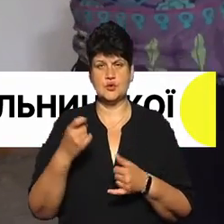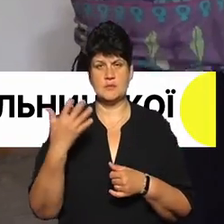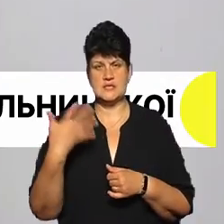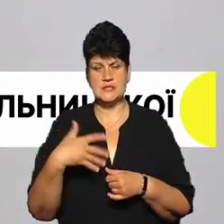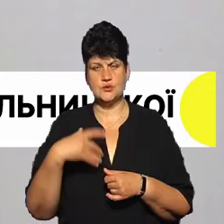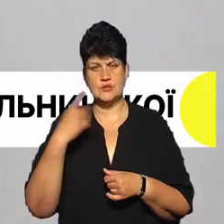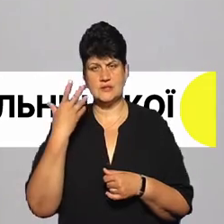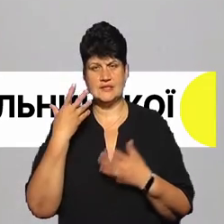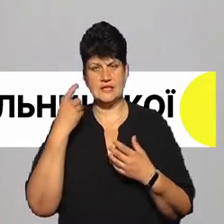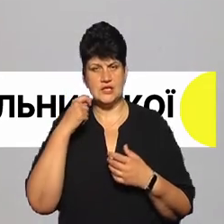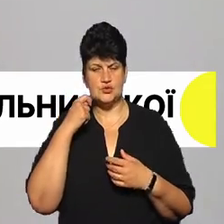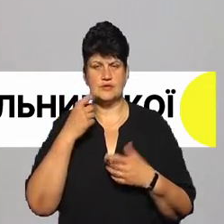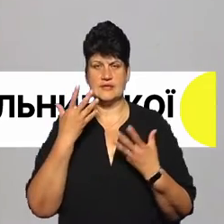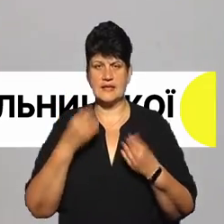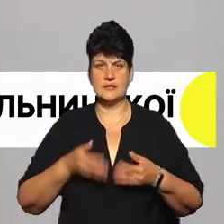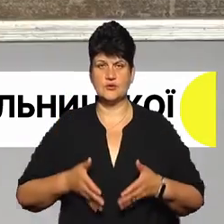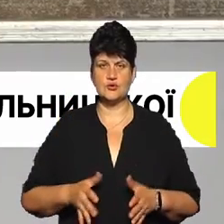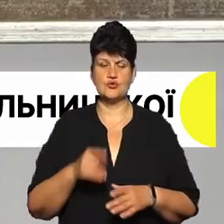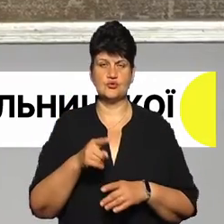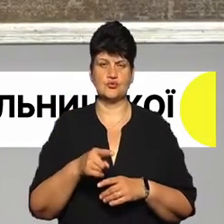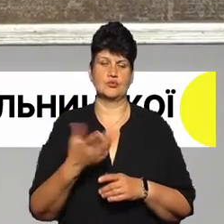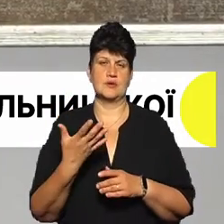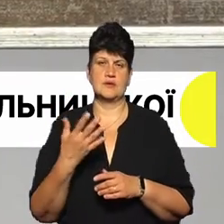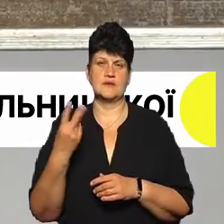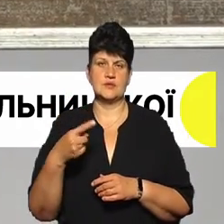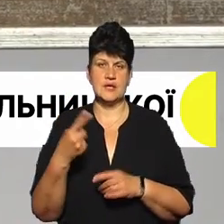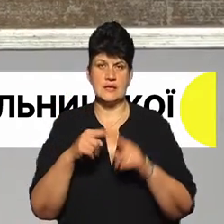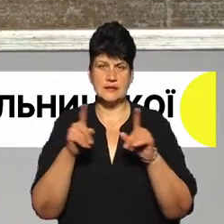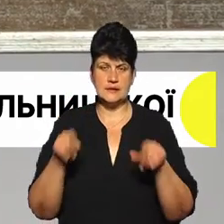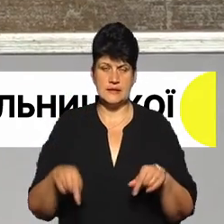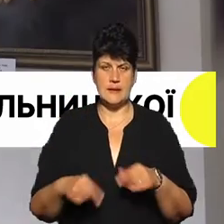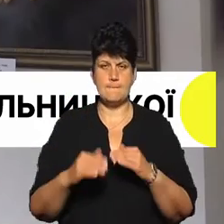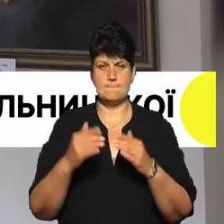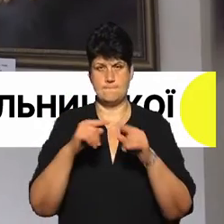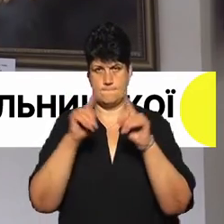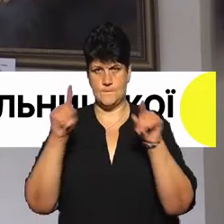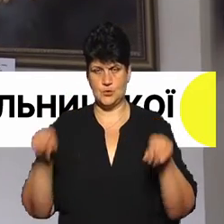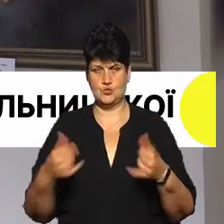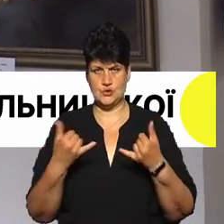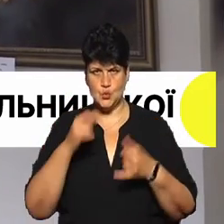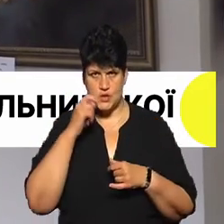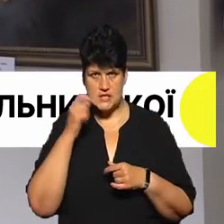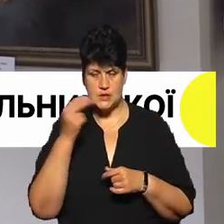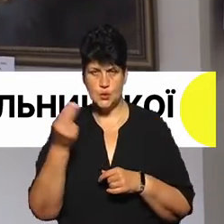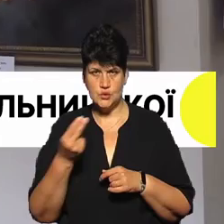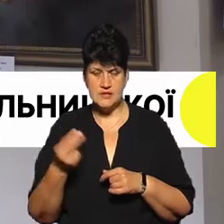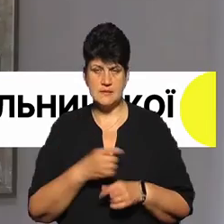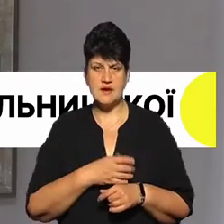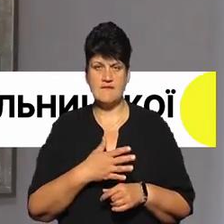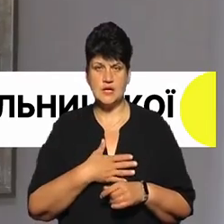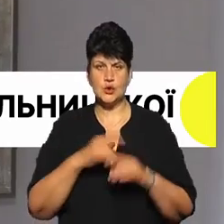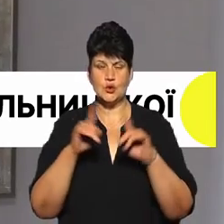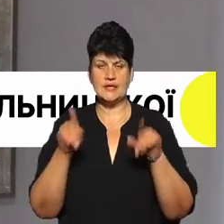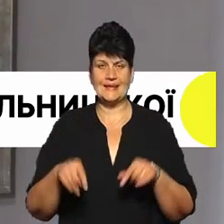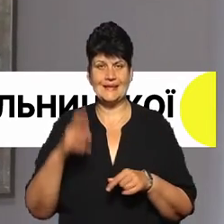21 картина, присвячена життю та творчості співачки. Полотна авторства сучасних українських художників. З приватної колекції київського